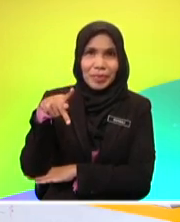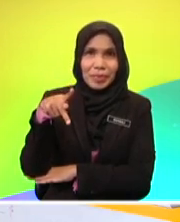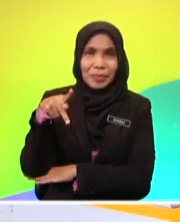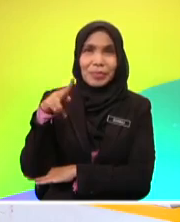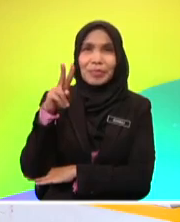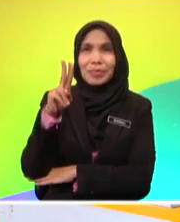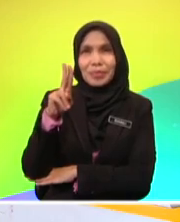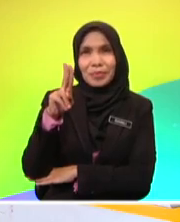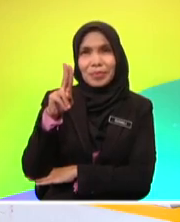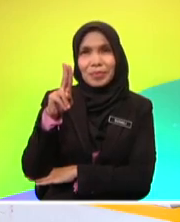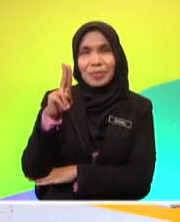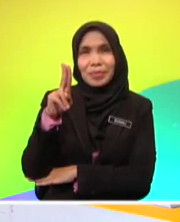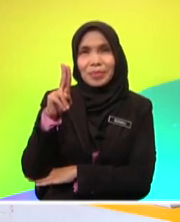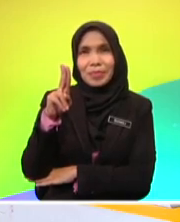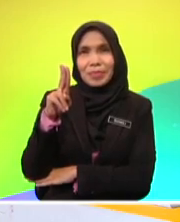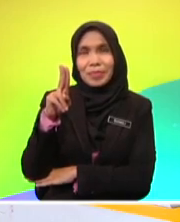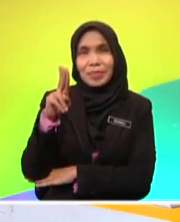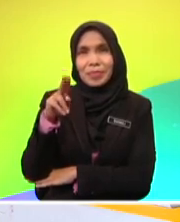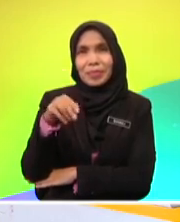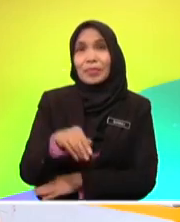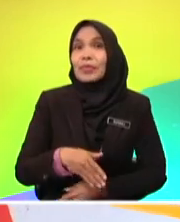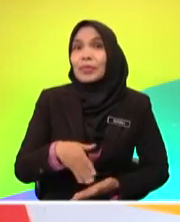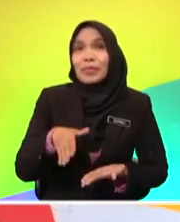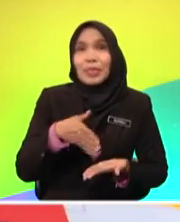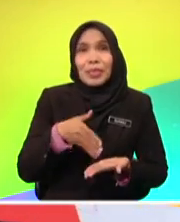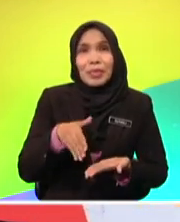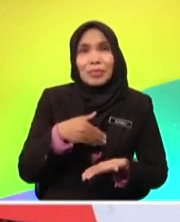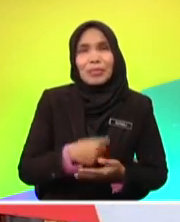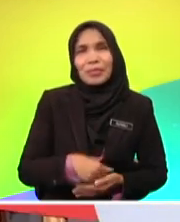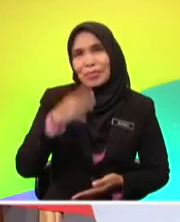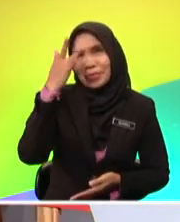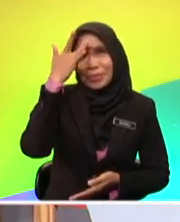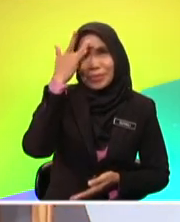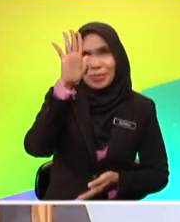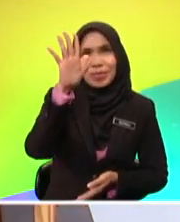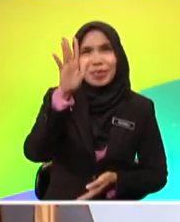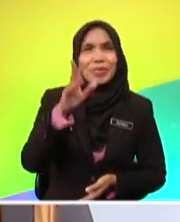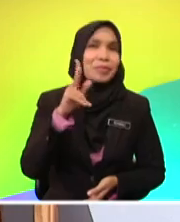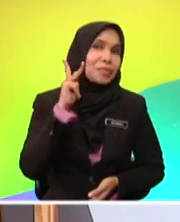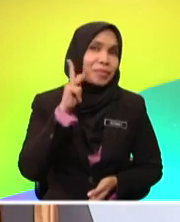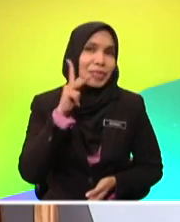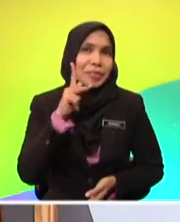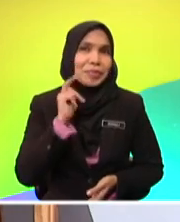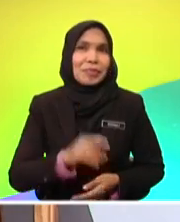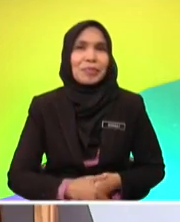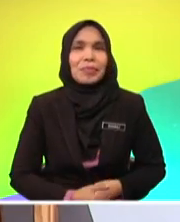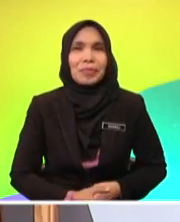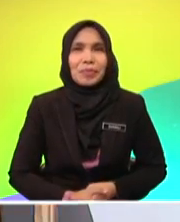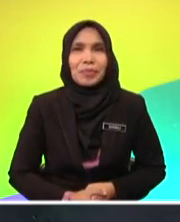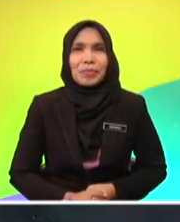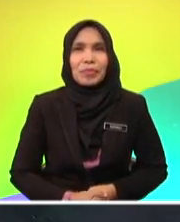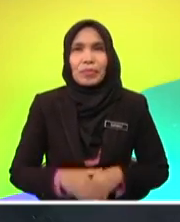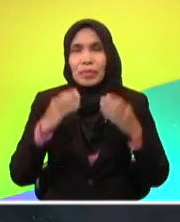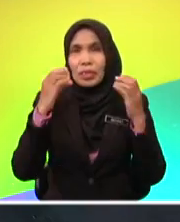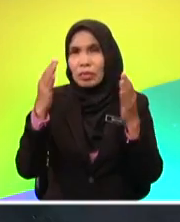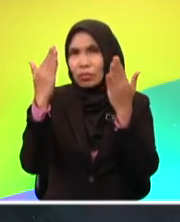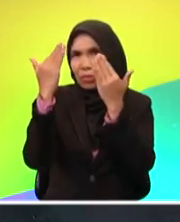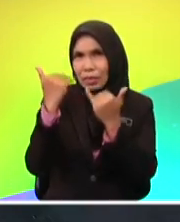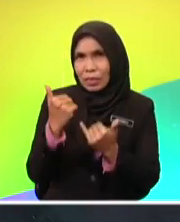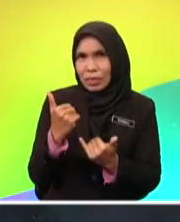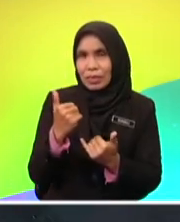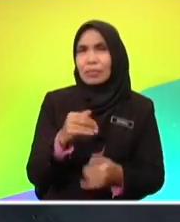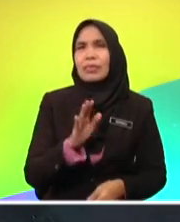U. Penyapu. Penyapu. Pandai. Hebat Kak Rina. Cikgu harap anak-anak kat rumah